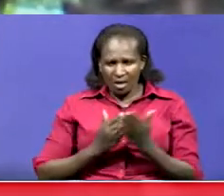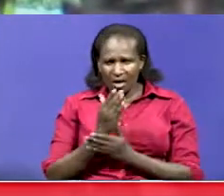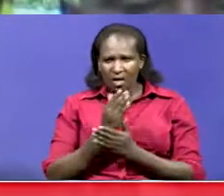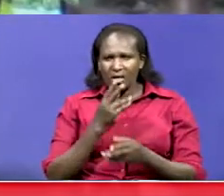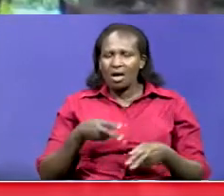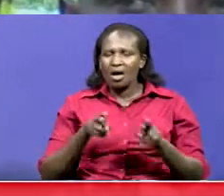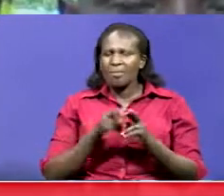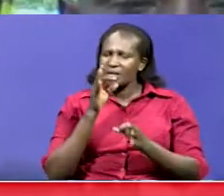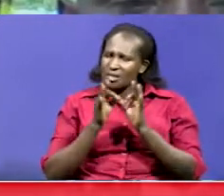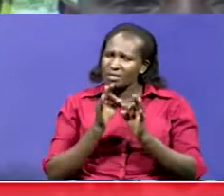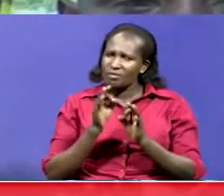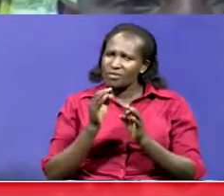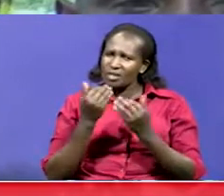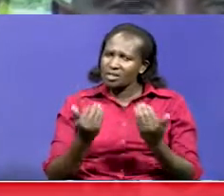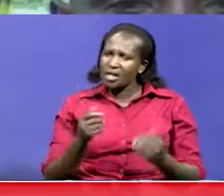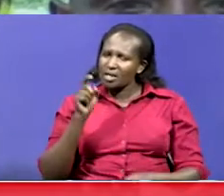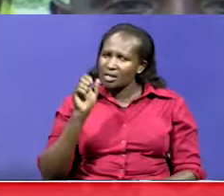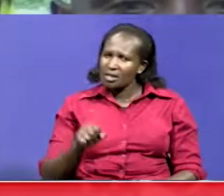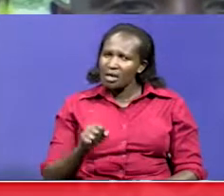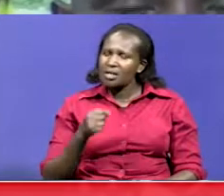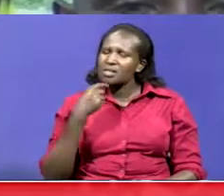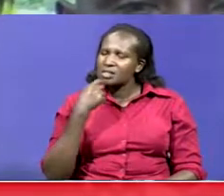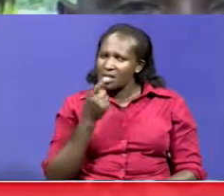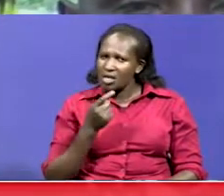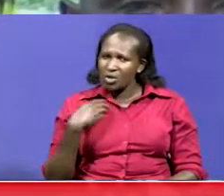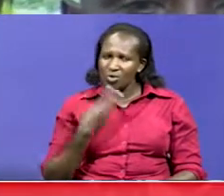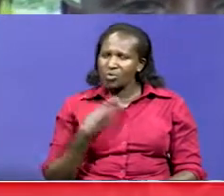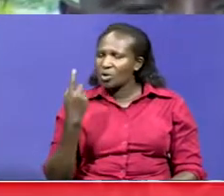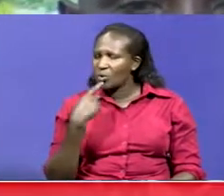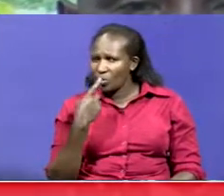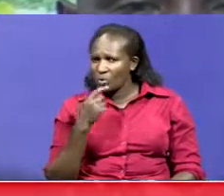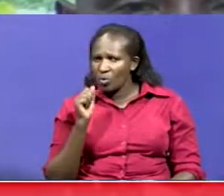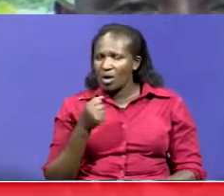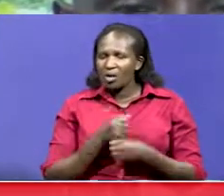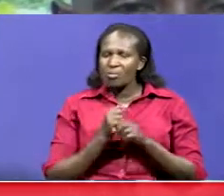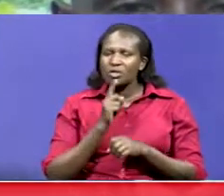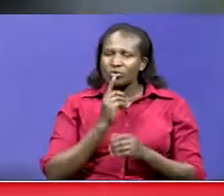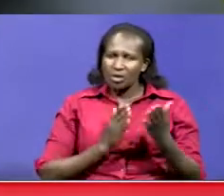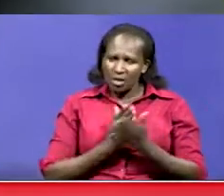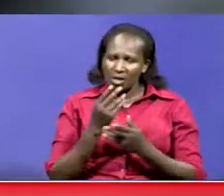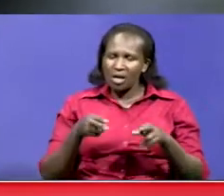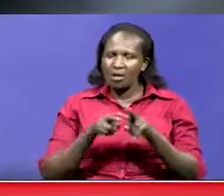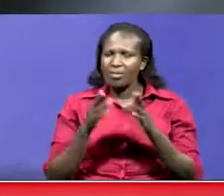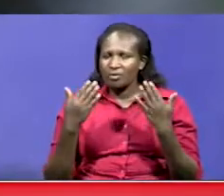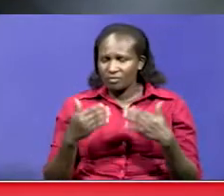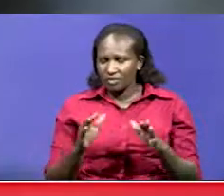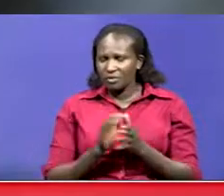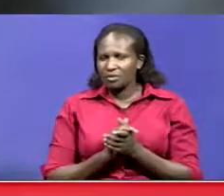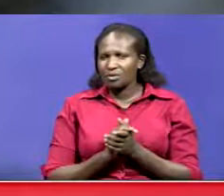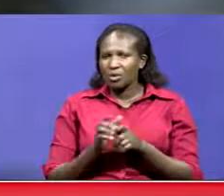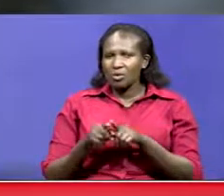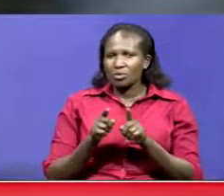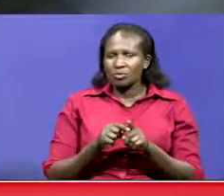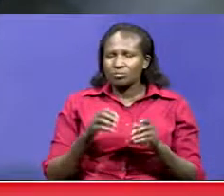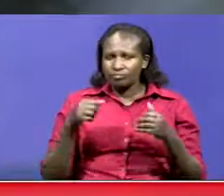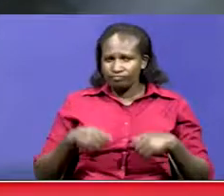mtoto anaweza sema ya kwamba anataka haki itendewe, sisi ni nani ambao hatutahakikisha ya kwamba haki imetendwa? Mkurugenzi wa kituo cha urekebishaji